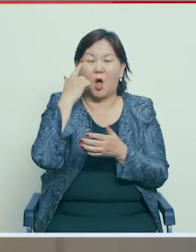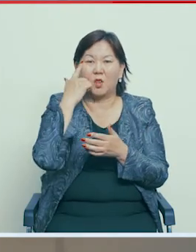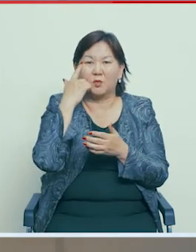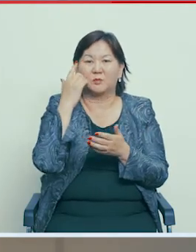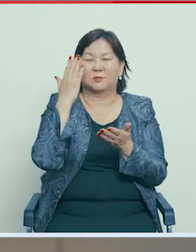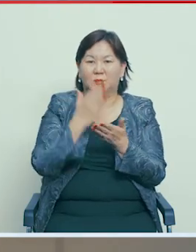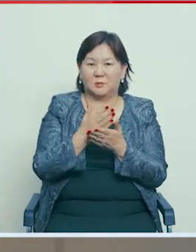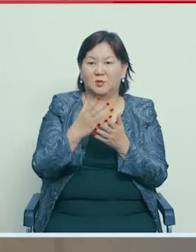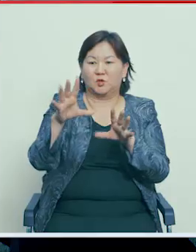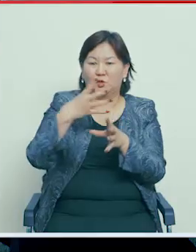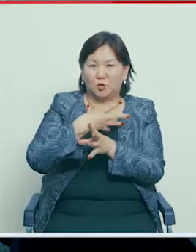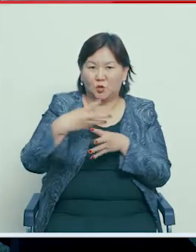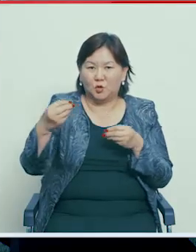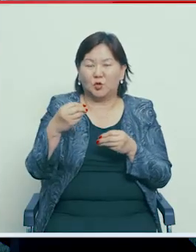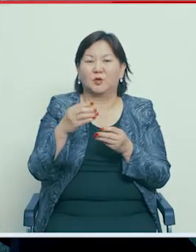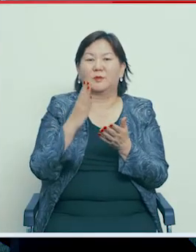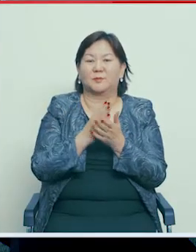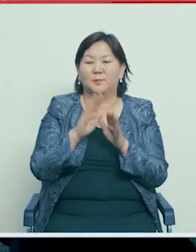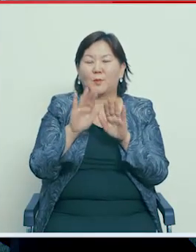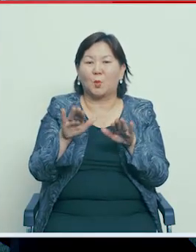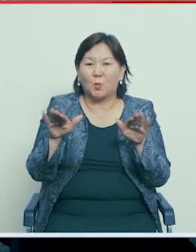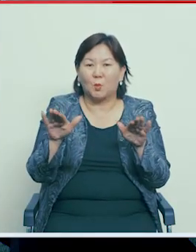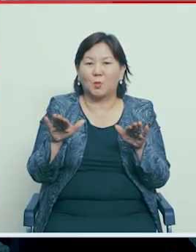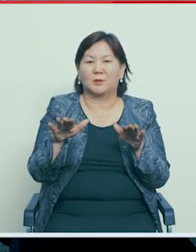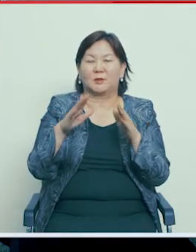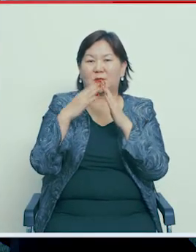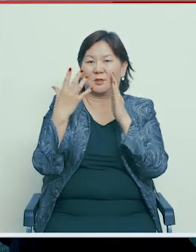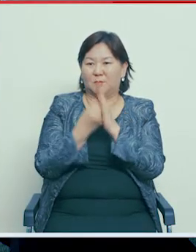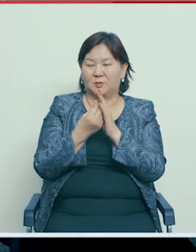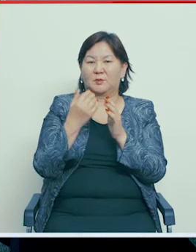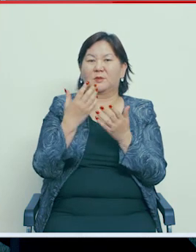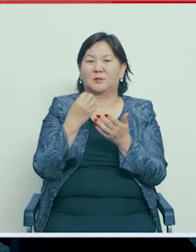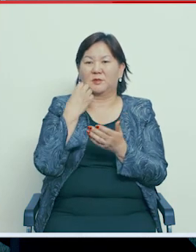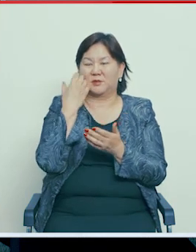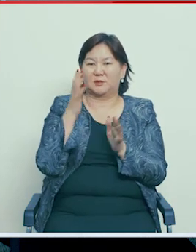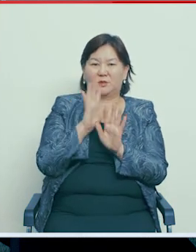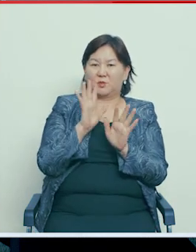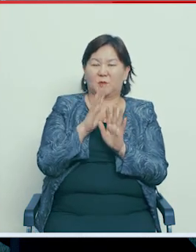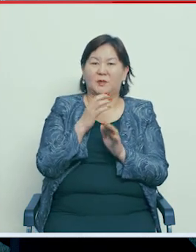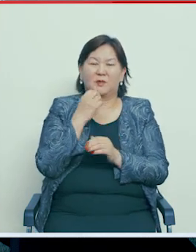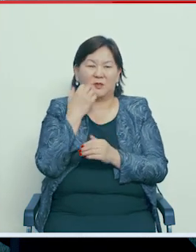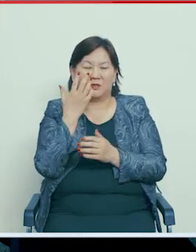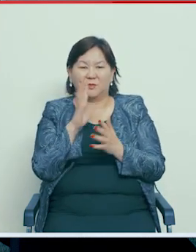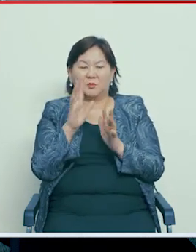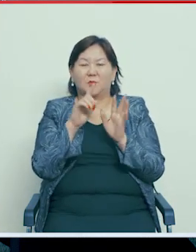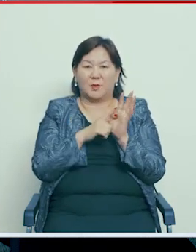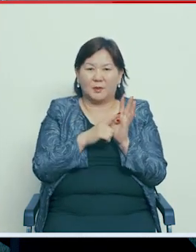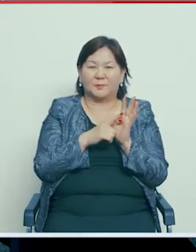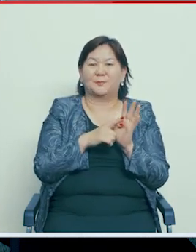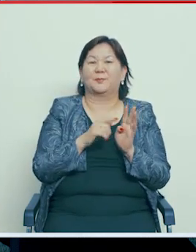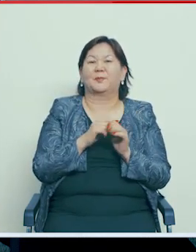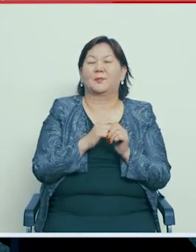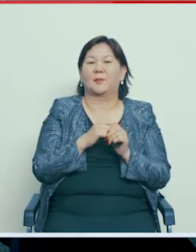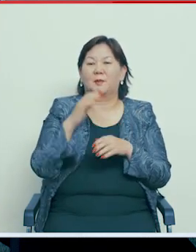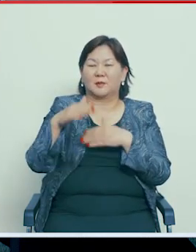хүмүүст нөлөөлөх, хүүхэд болон гэр бүлийнхаа гишүүдээс ичхгүй байх, нэрлэхгүй байх тэр зүйлээс эхлэх нь